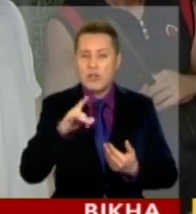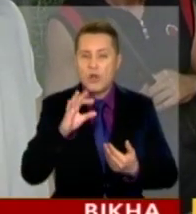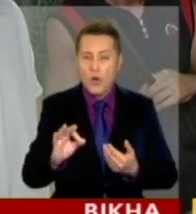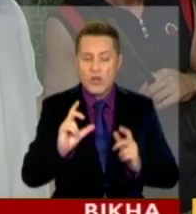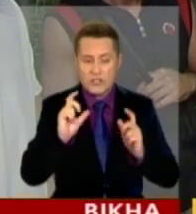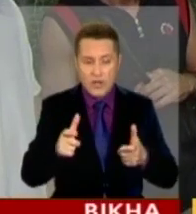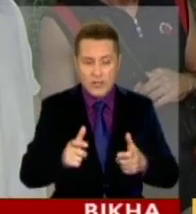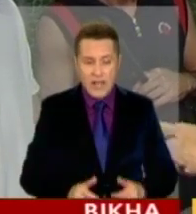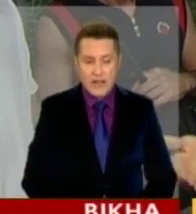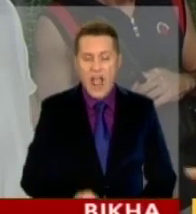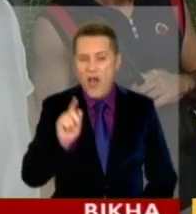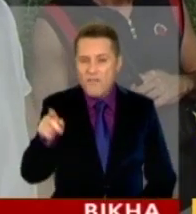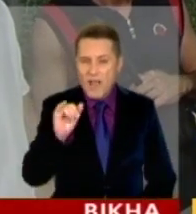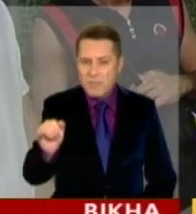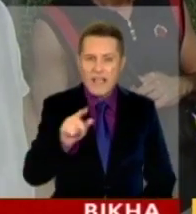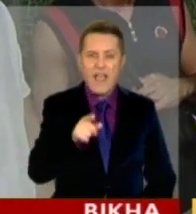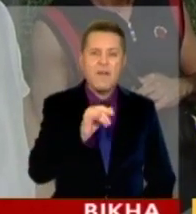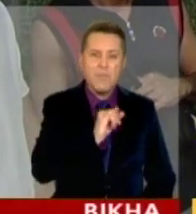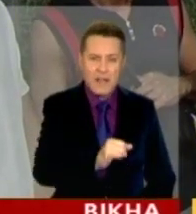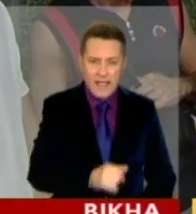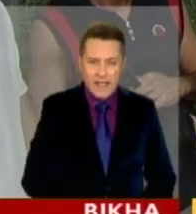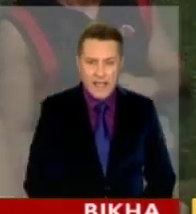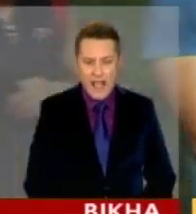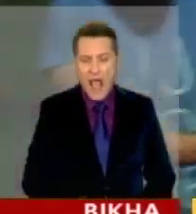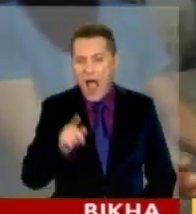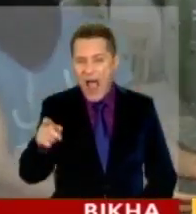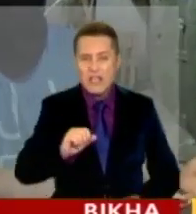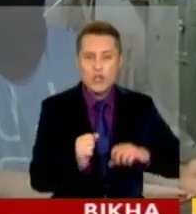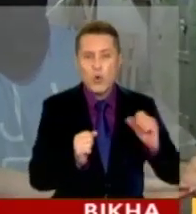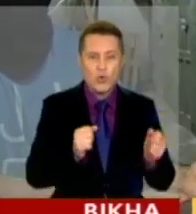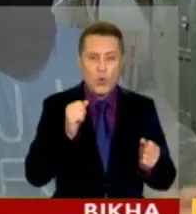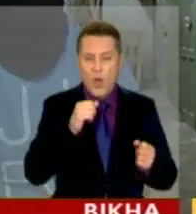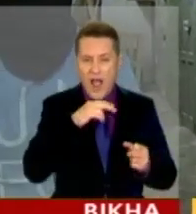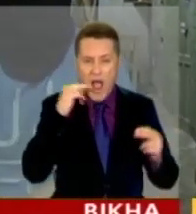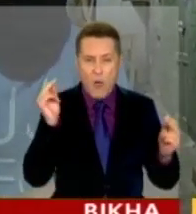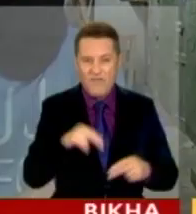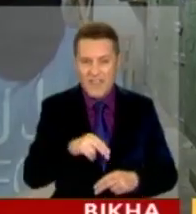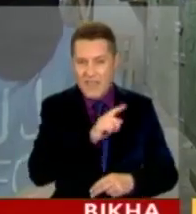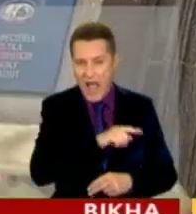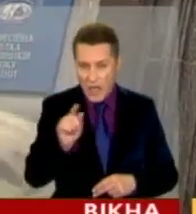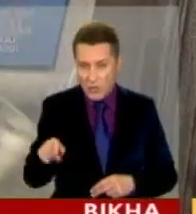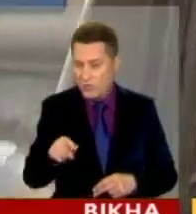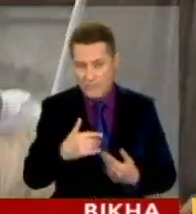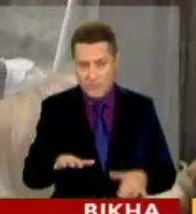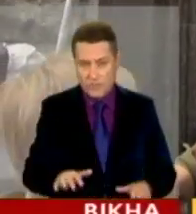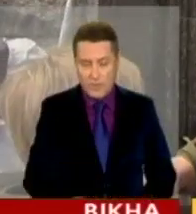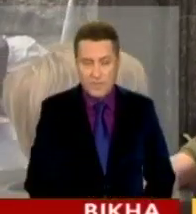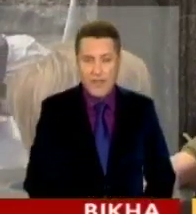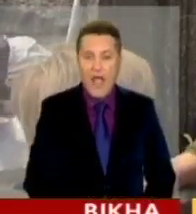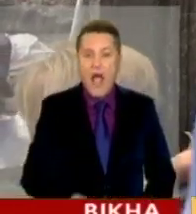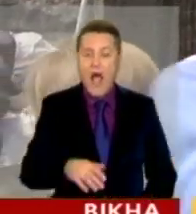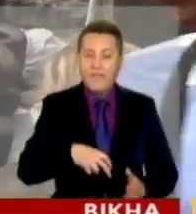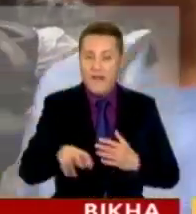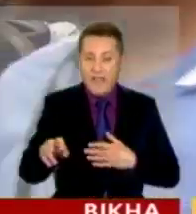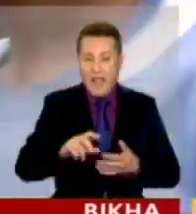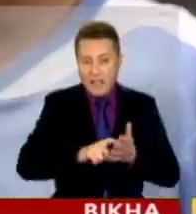обвиняють. Ви плохі. Тільки ми замічаємо, що... Не обвиняють тільки друг друга, а діли щось, вони діляють взагалі. А на виході зі штабу